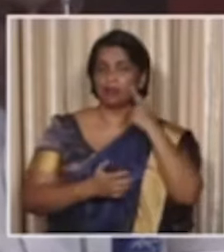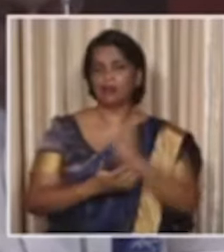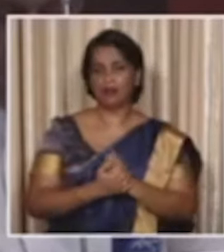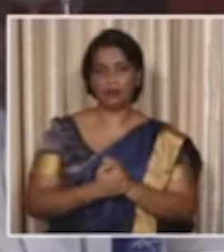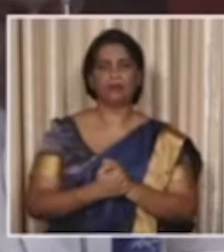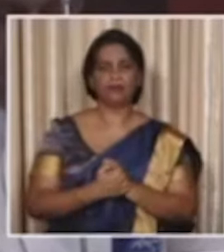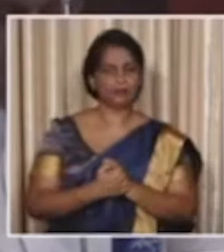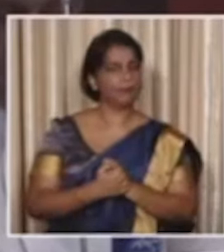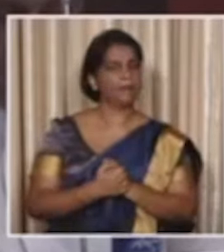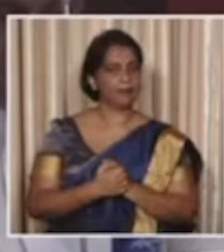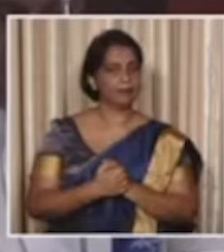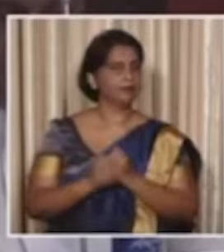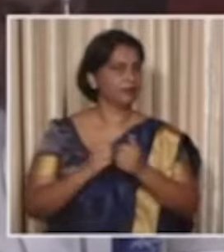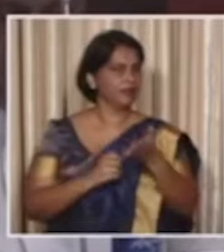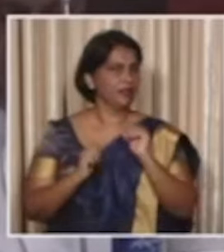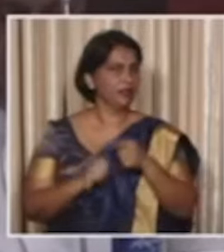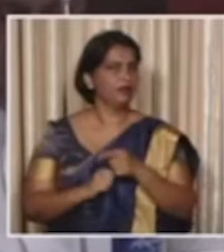කරන්න.